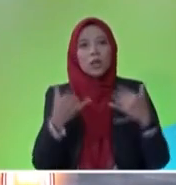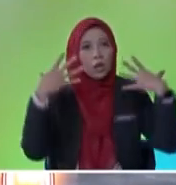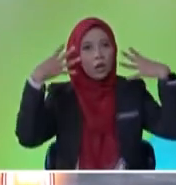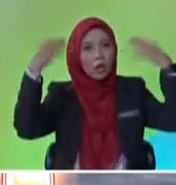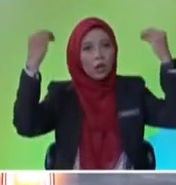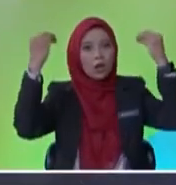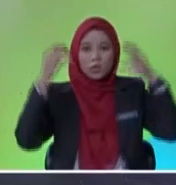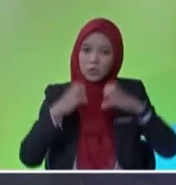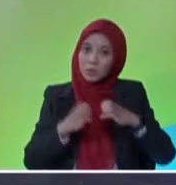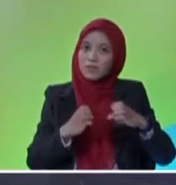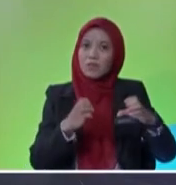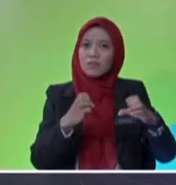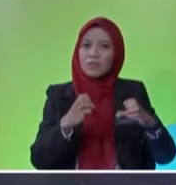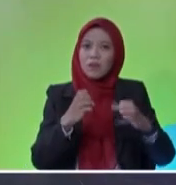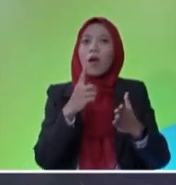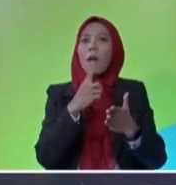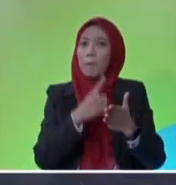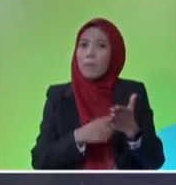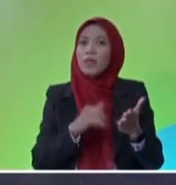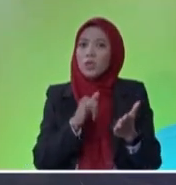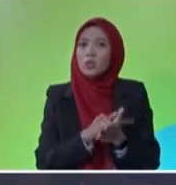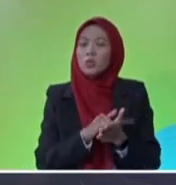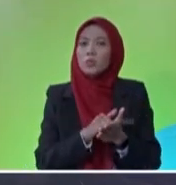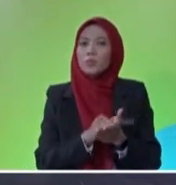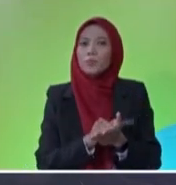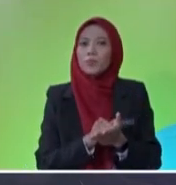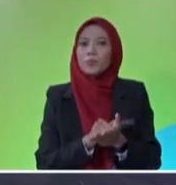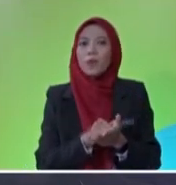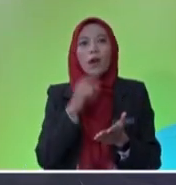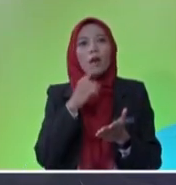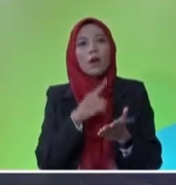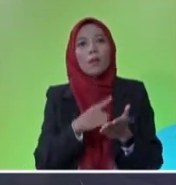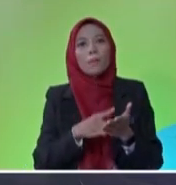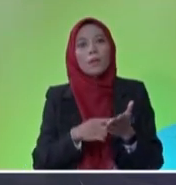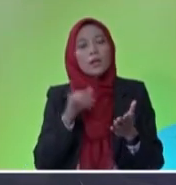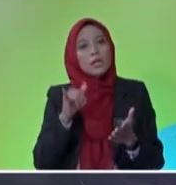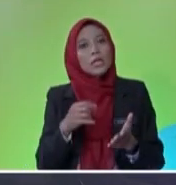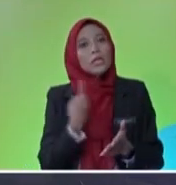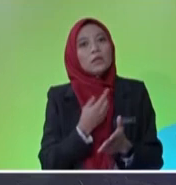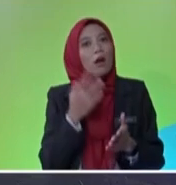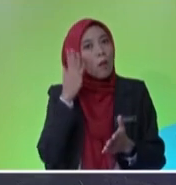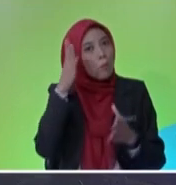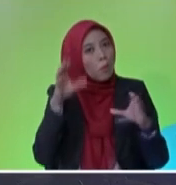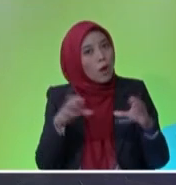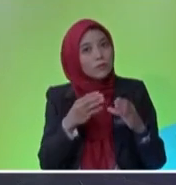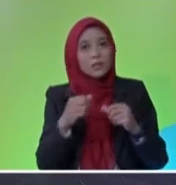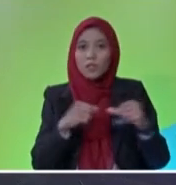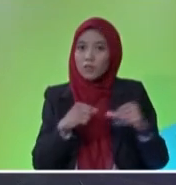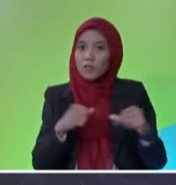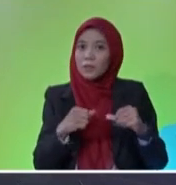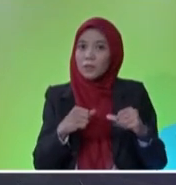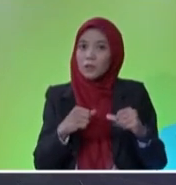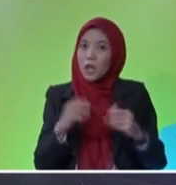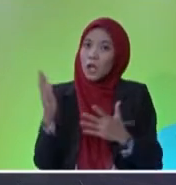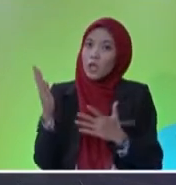HP itu bisa nih Shireen kecemasan HP yang kita akan buat itu mikir kali ini Oke baik kita mari kita